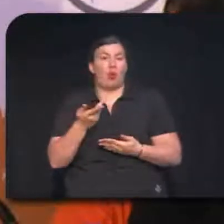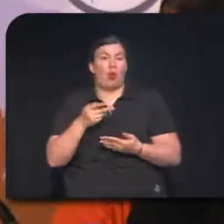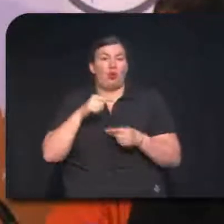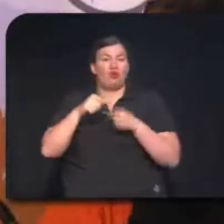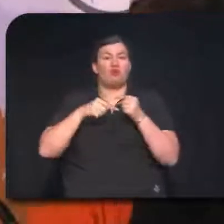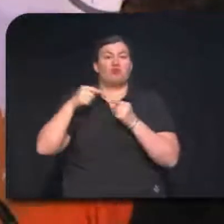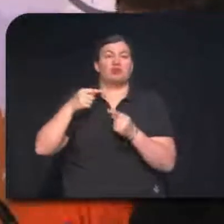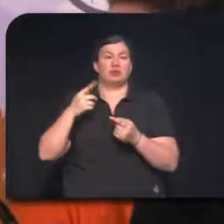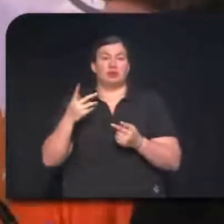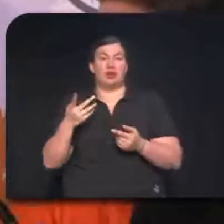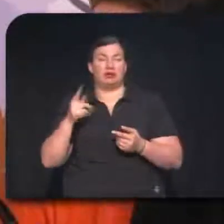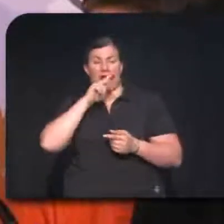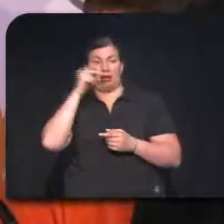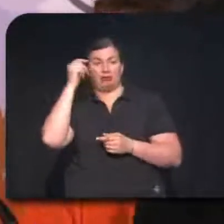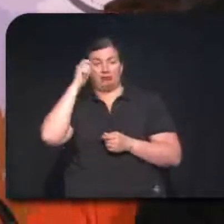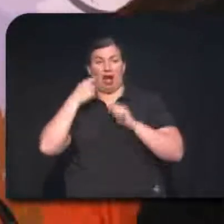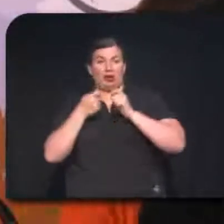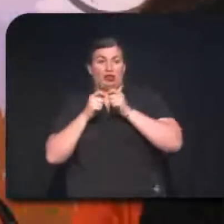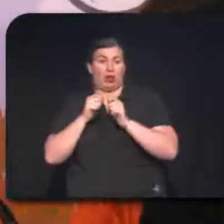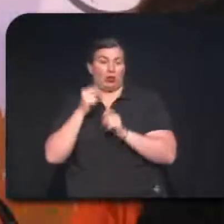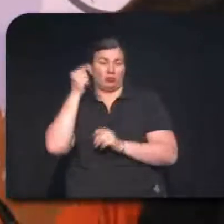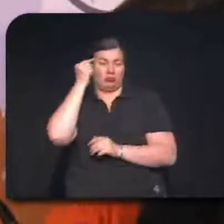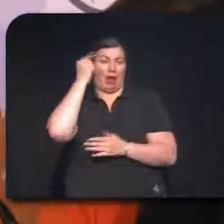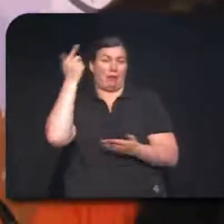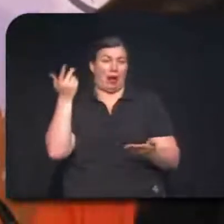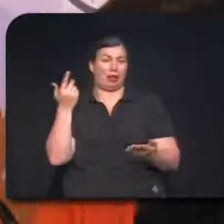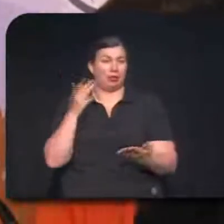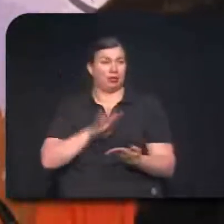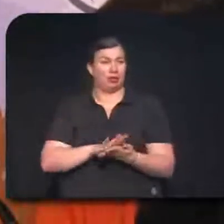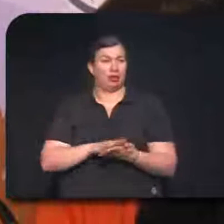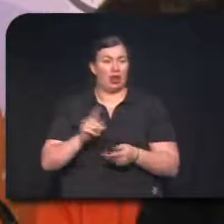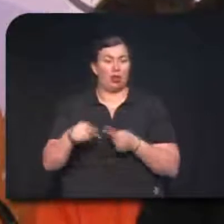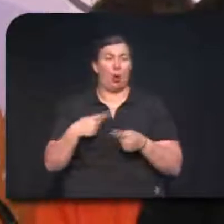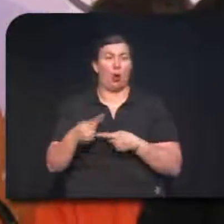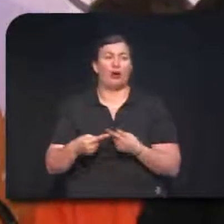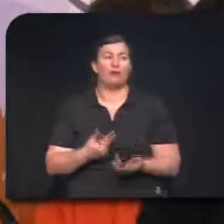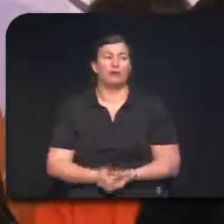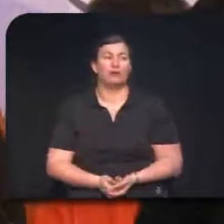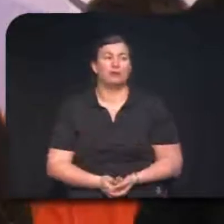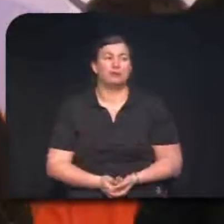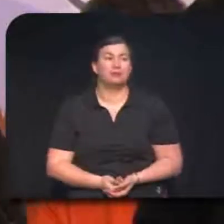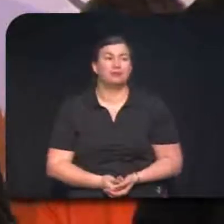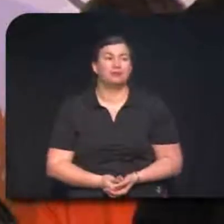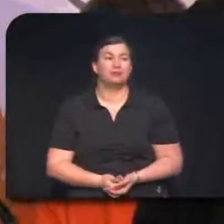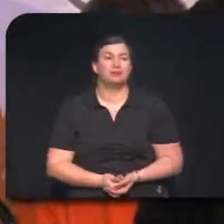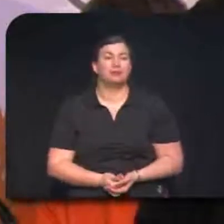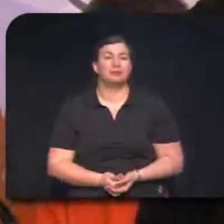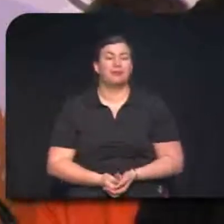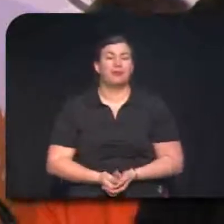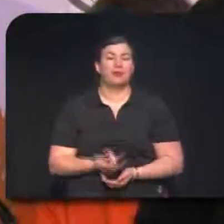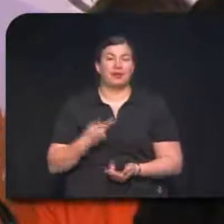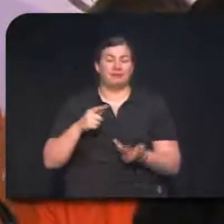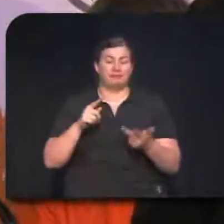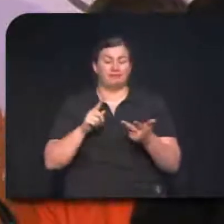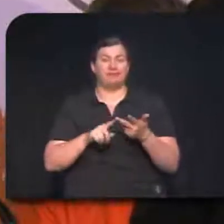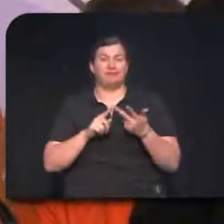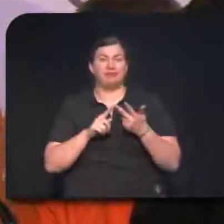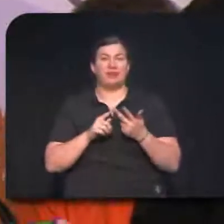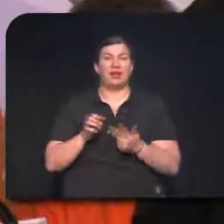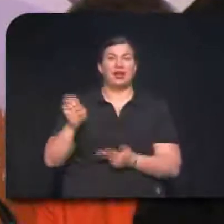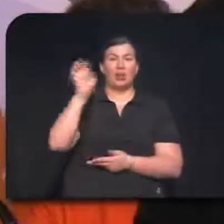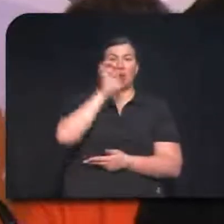angeht die europäische Gesetzgebung wir wollen den Bürgern die Möglichkeit geben darüber